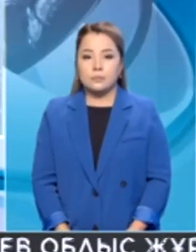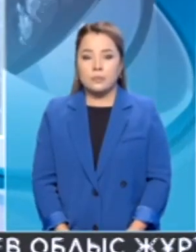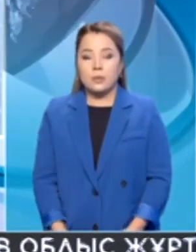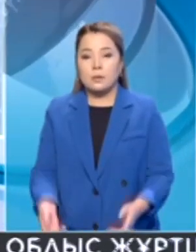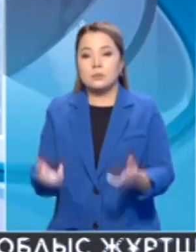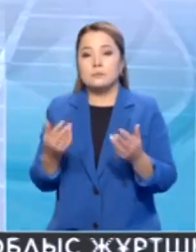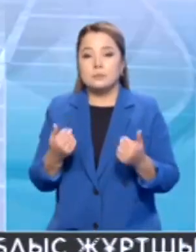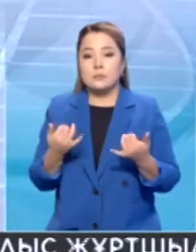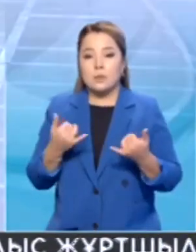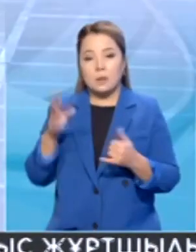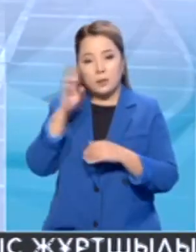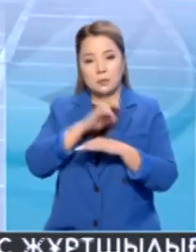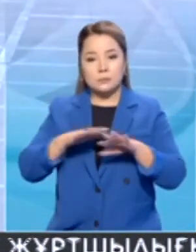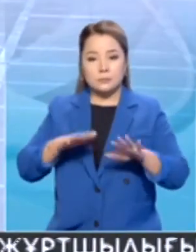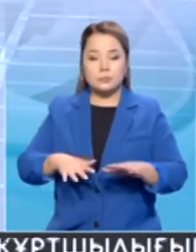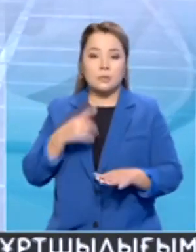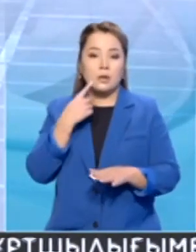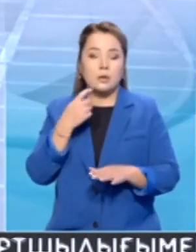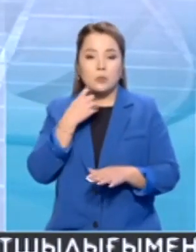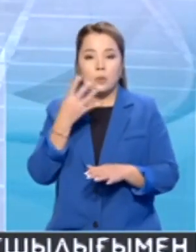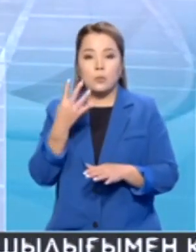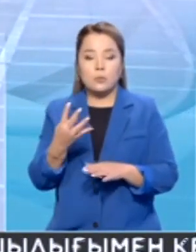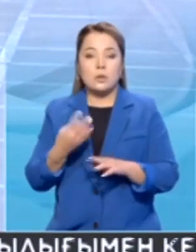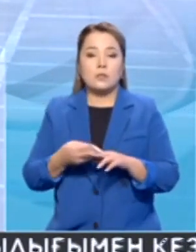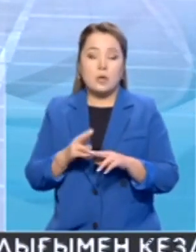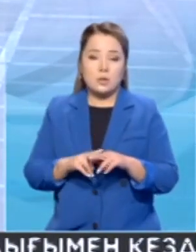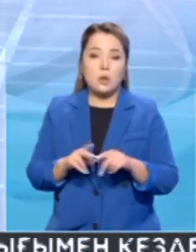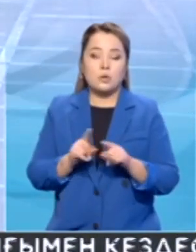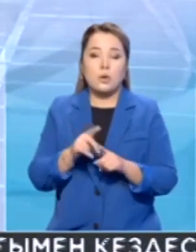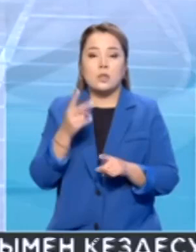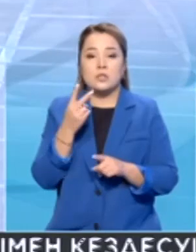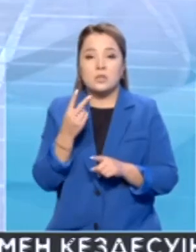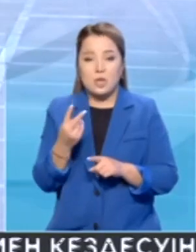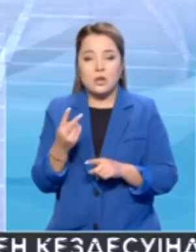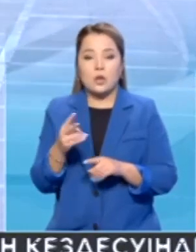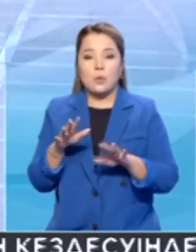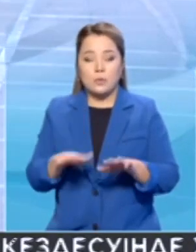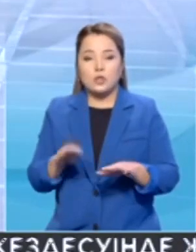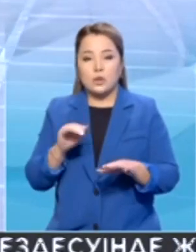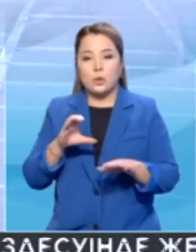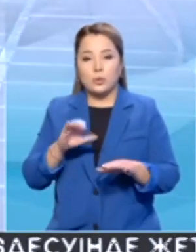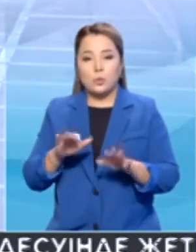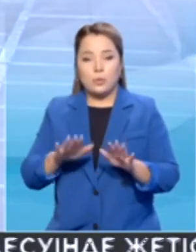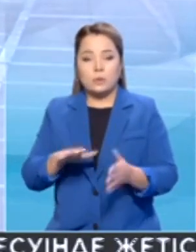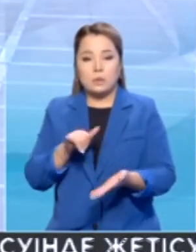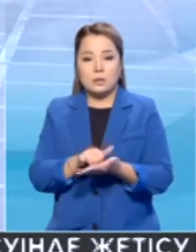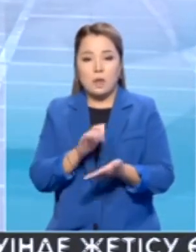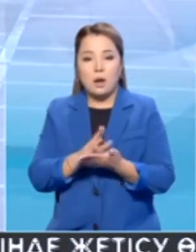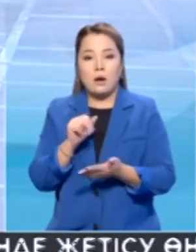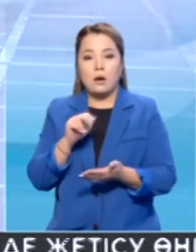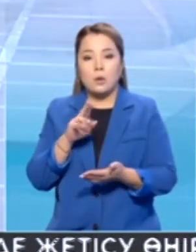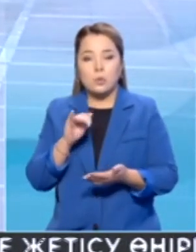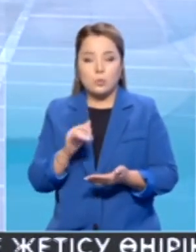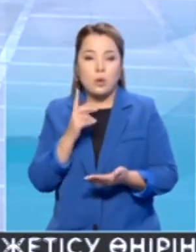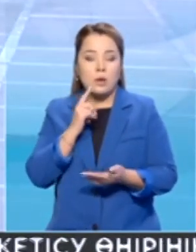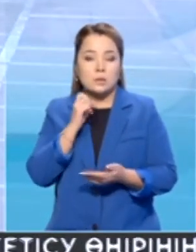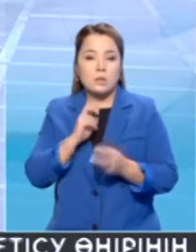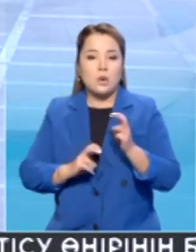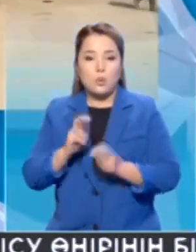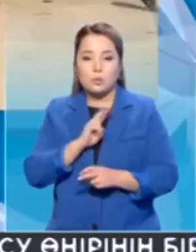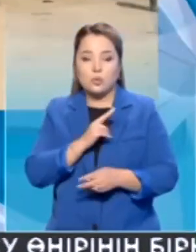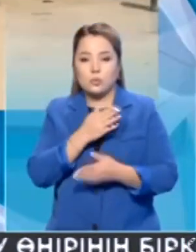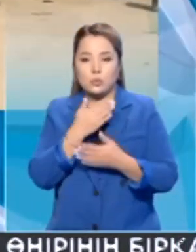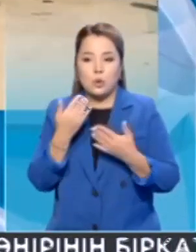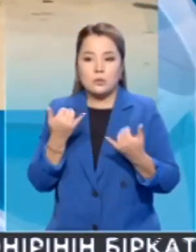Ya саламат елдегі 4 қан зауытының екеуі осы Жетісу өңірінде орналасқан. Алайда оның бірі Ақсу қан зауыты қазір жұмыс істемей